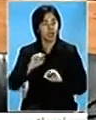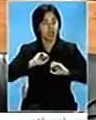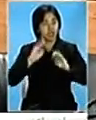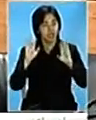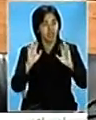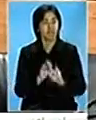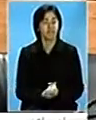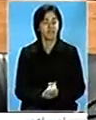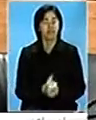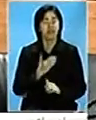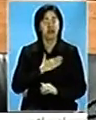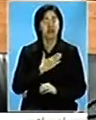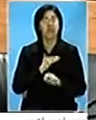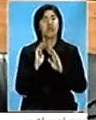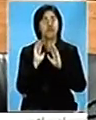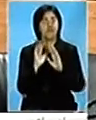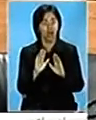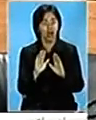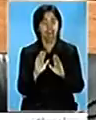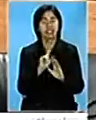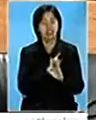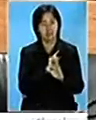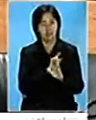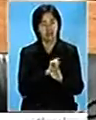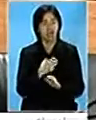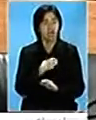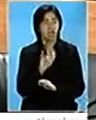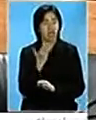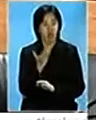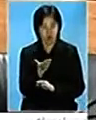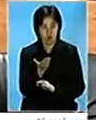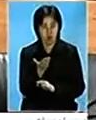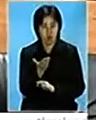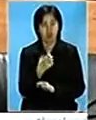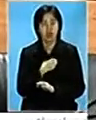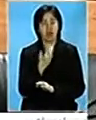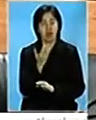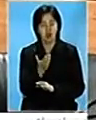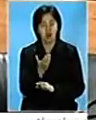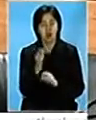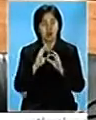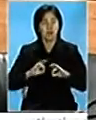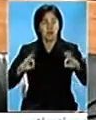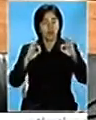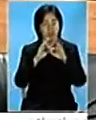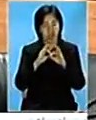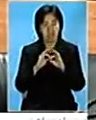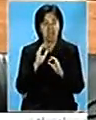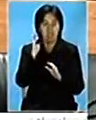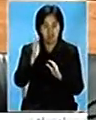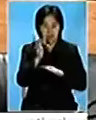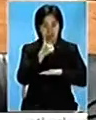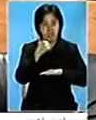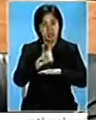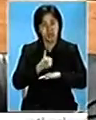ยังฝากความหวังไว้กับท่านนะครับว่าขอให้ท่านได้เป็นกำลังหลักในการที่จะชี้นำตีกรอบการเมื